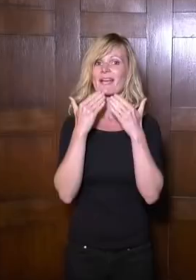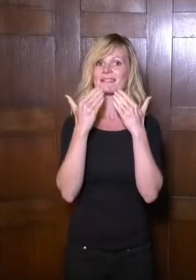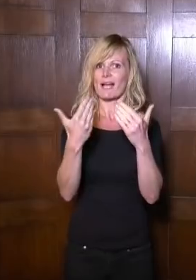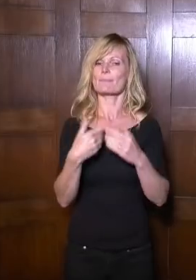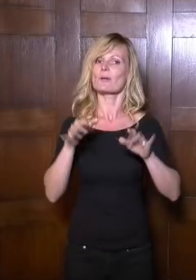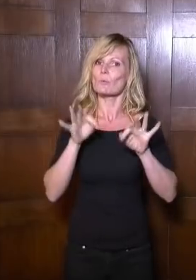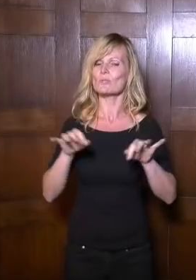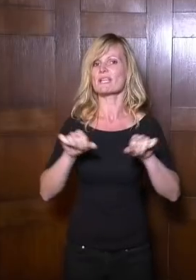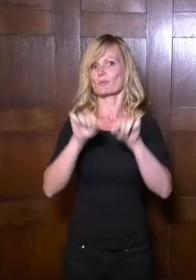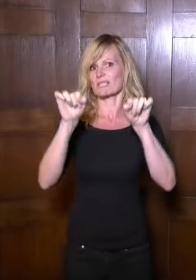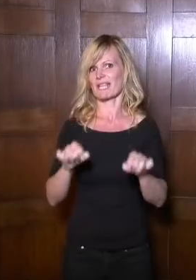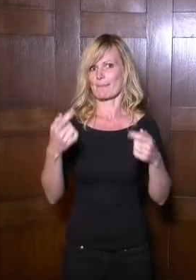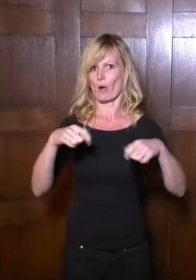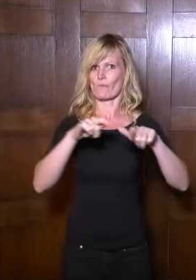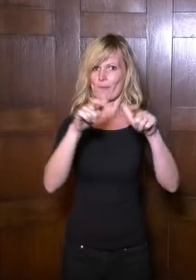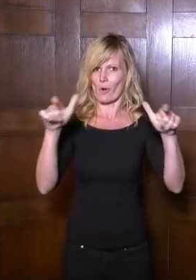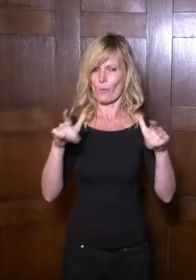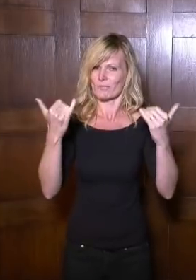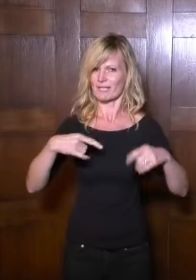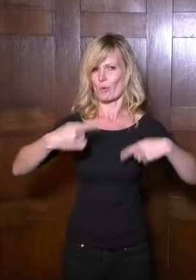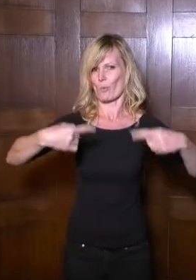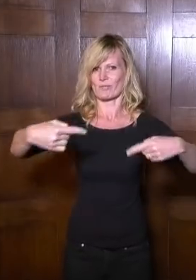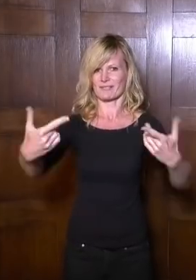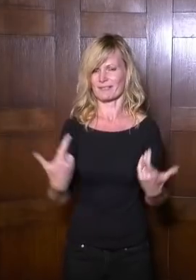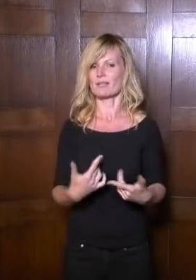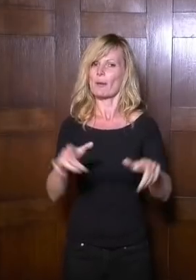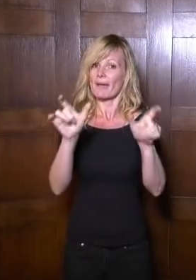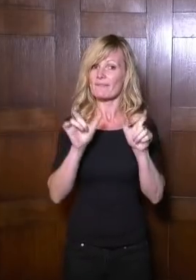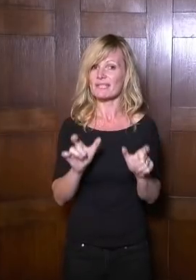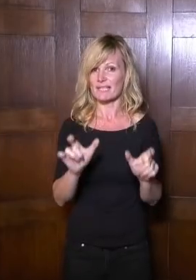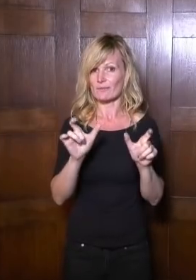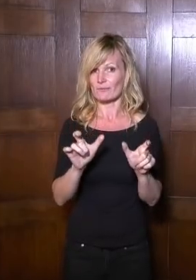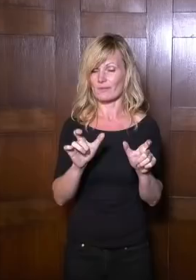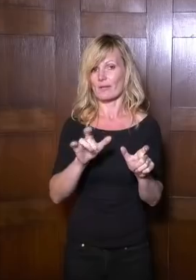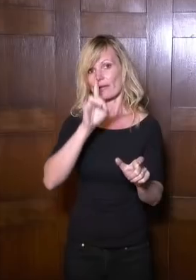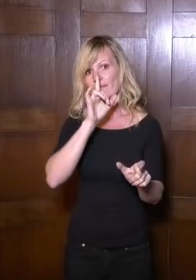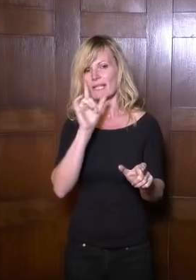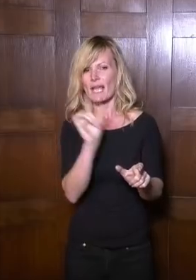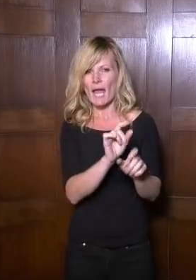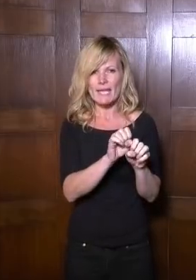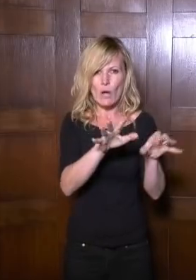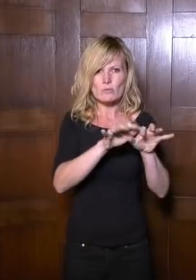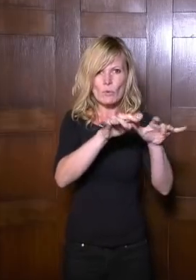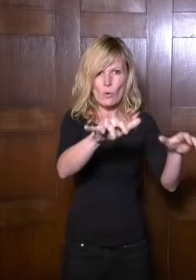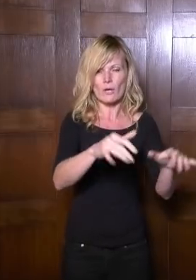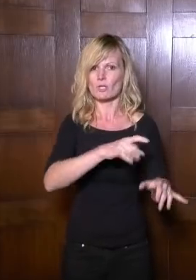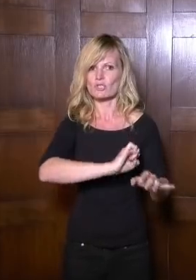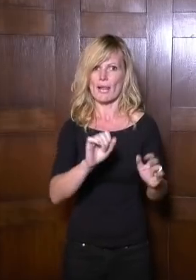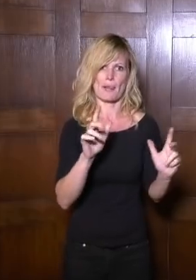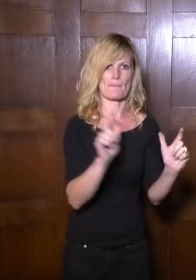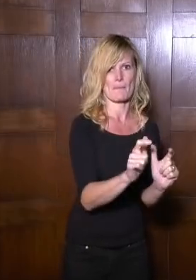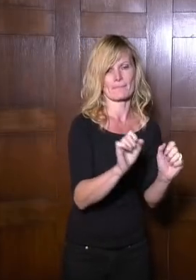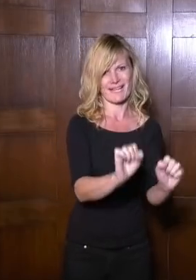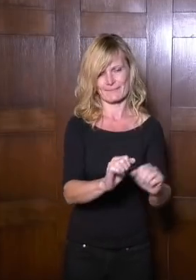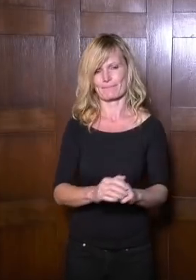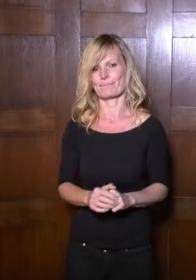gutes System aufgebaut haben. Und jetzt werden wir das füllen, dass wir da sehr präventiv und auch wenn es kleinere Ausbrüche gibt, sehr schnell reagieren können. Das andere